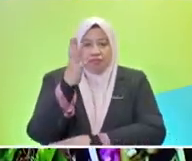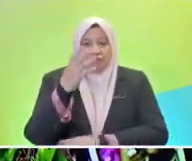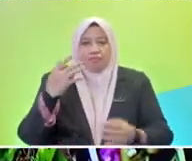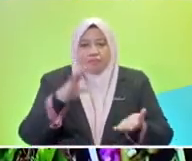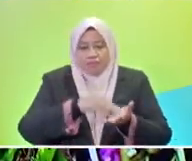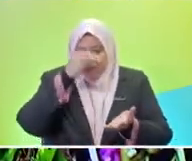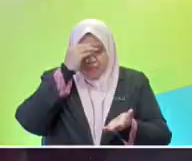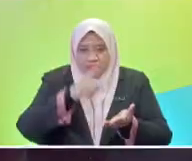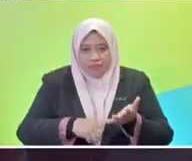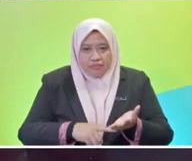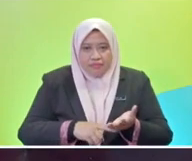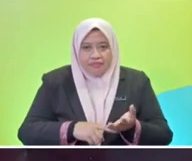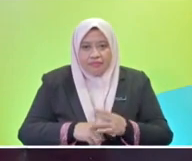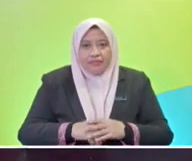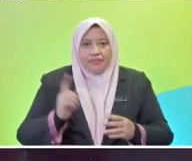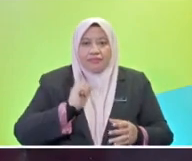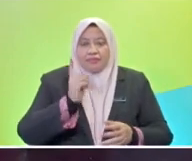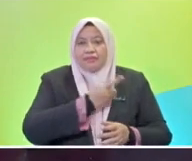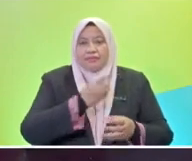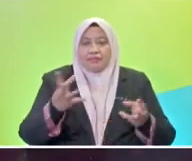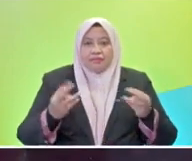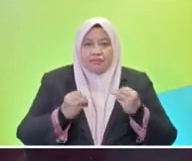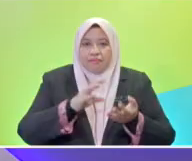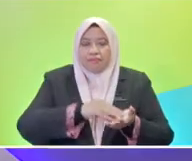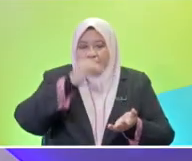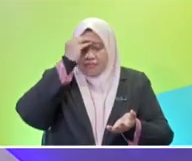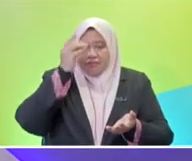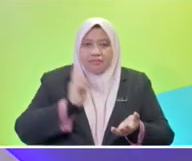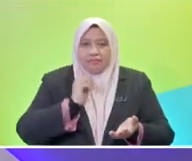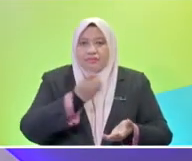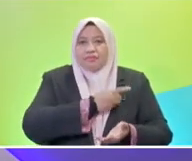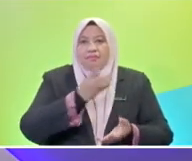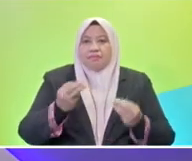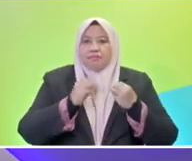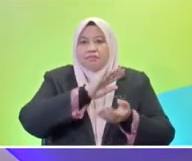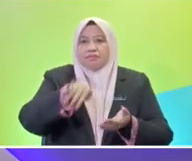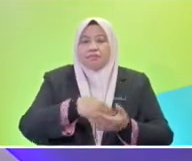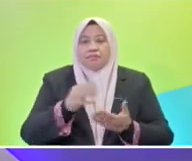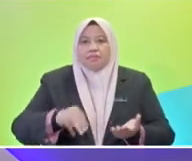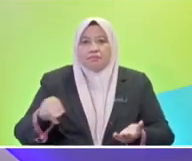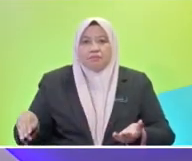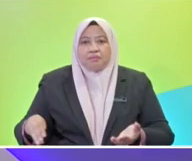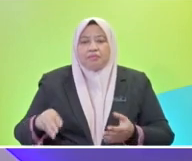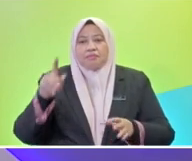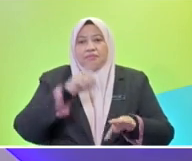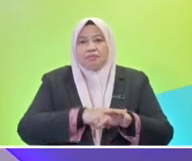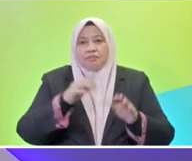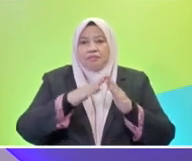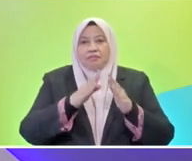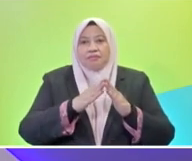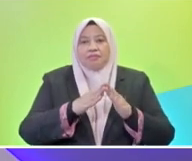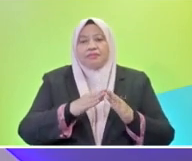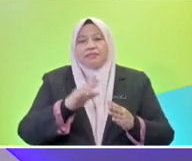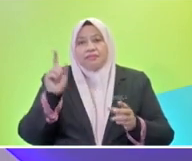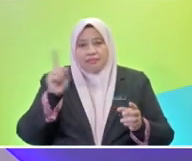cikgu? Kita nak belajar. Sebelum itu, cikgu nak semua Akmal dan murid-murid di luar sana sentiasa ceria